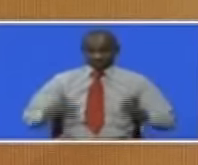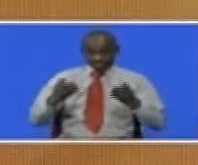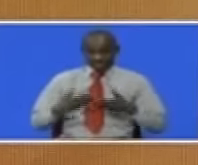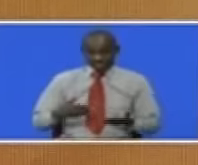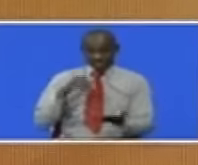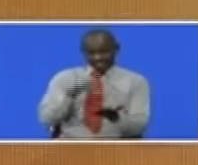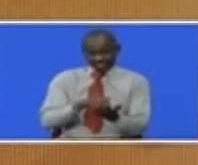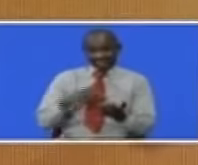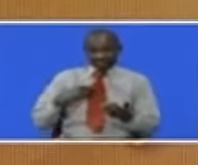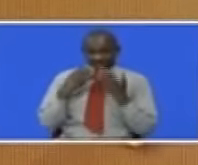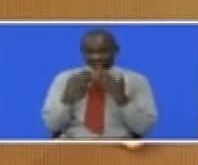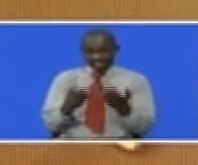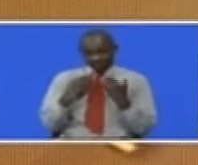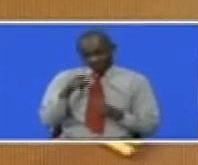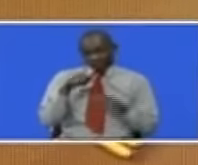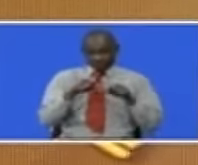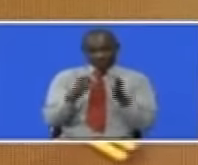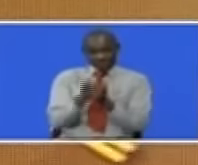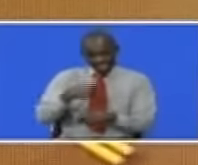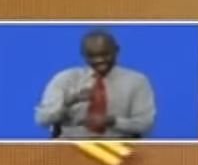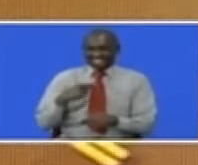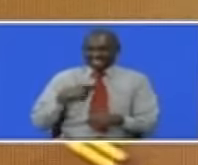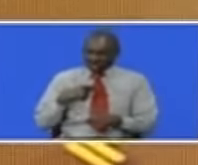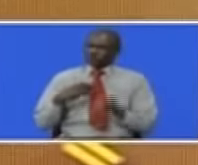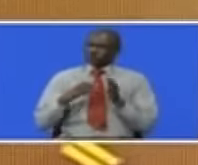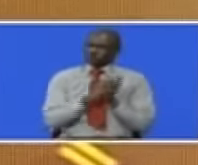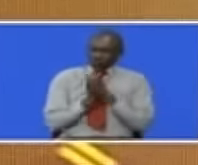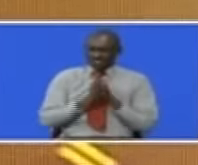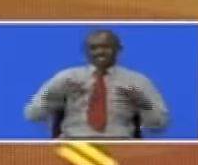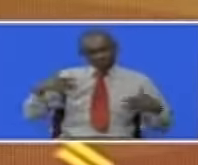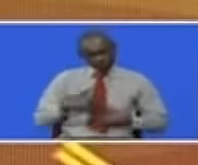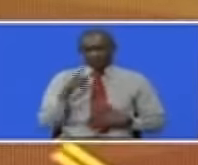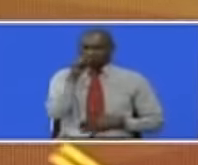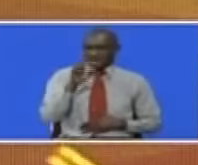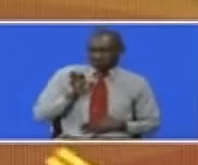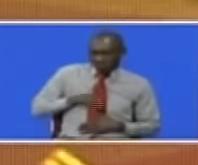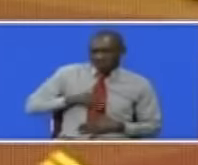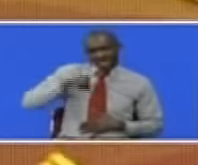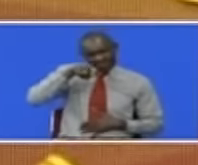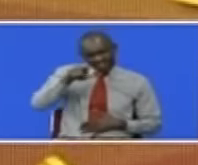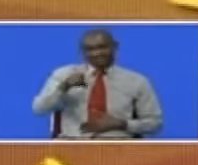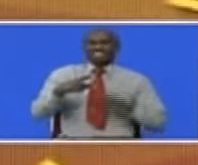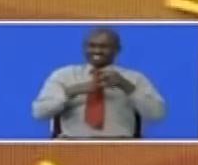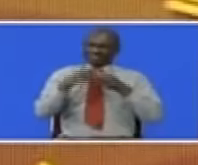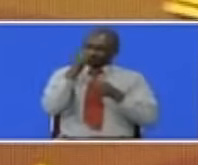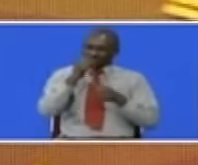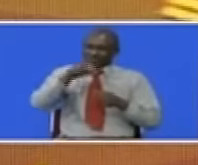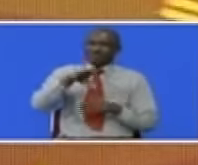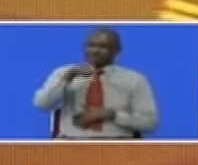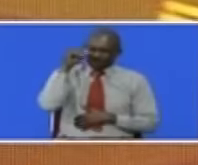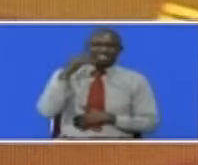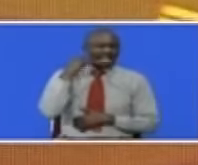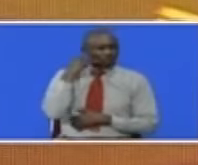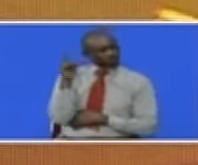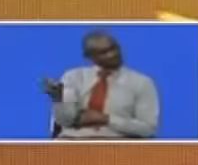Karibu tena na asante sana kwa kuendelea kuwa nasi. Katika taarifa nyingine ya kushangaza, mwanamke mmoja mwenye umri wa miaka 75 katika kaunti ya